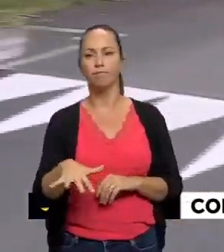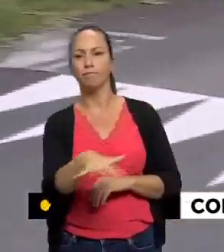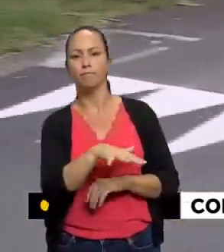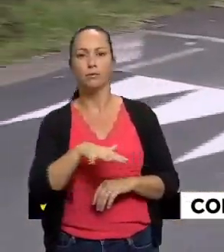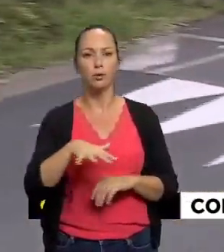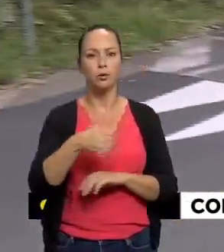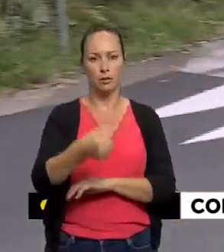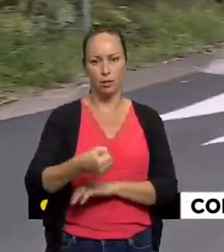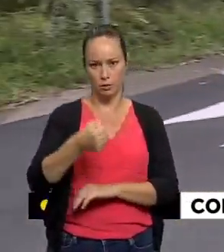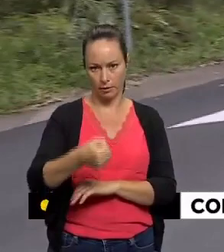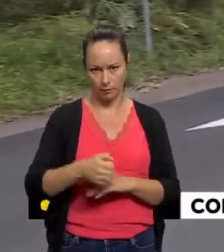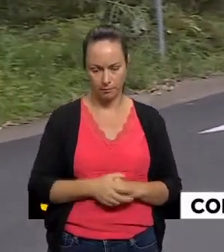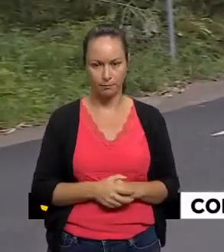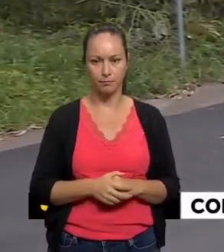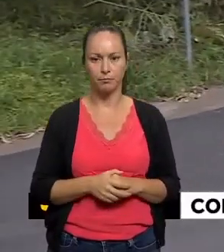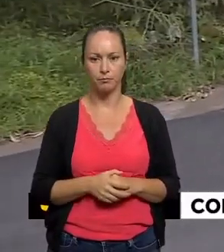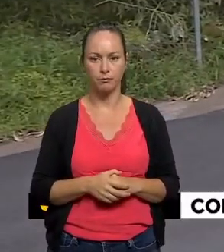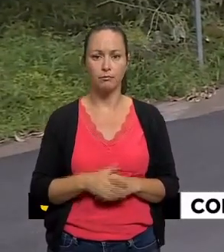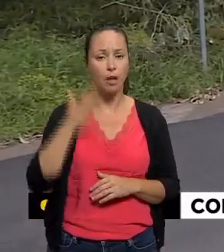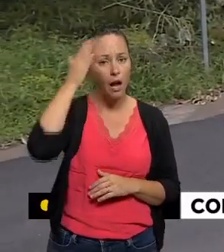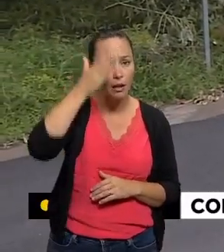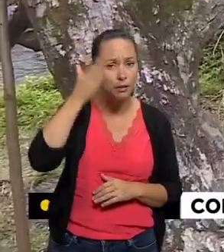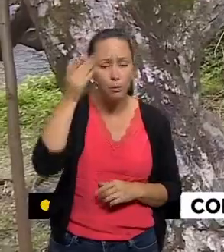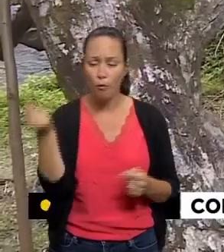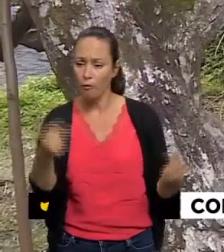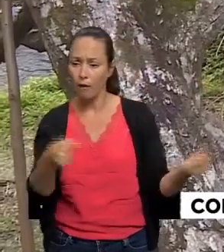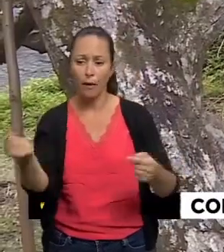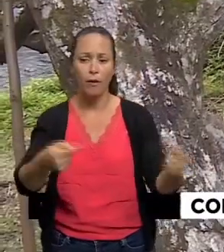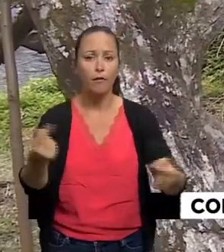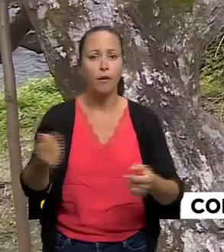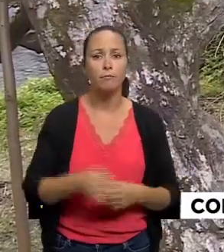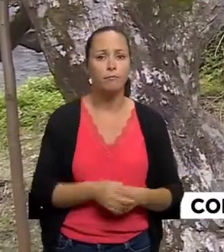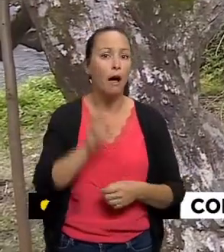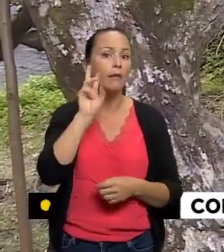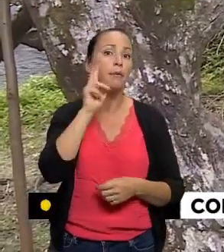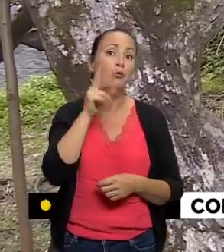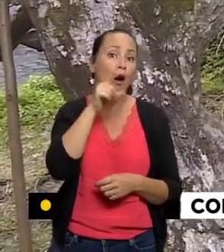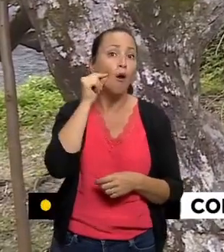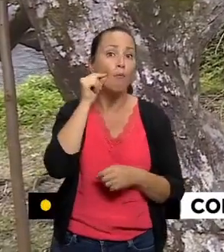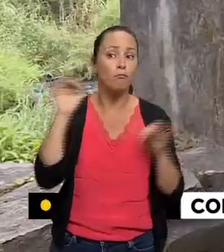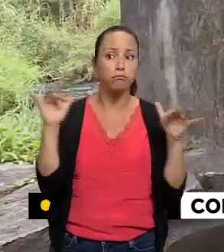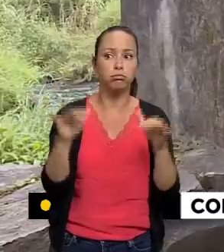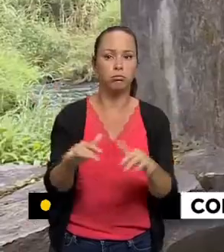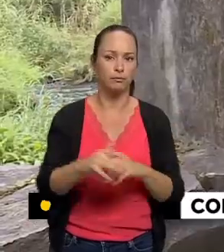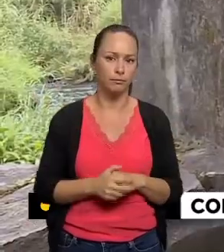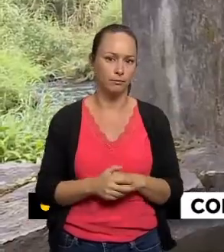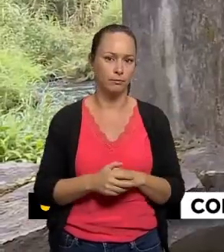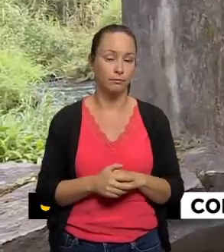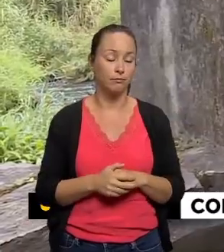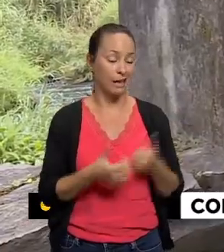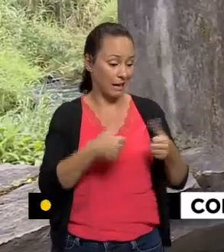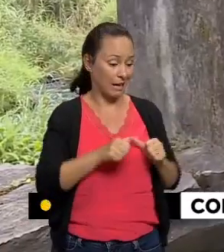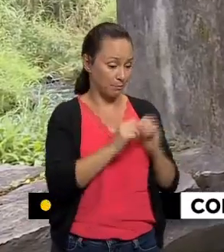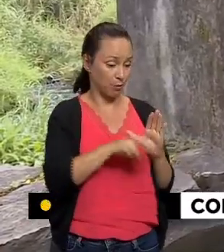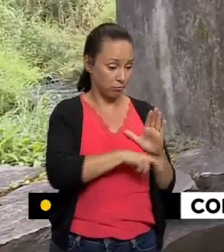La faune se réapproprie en effet ces lieux habituellement pris d'assaut par l'homme. Le confinement tient éloigné des rives de cette